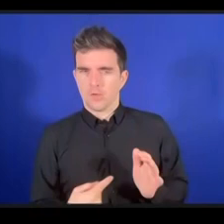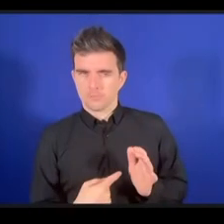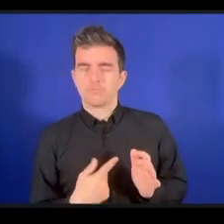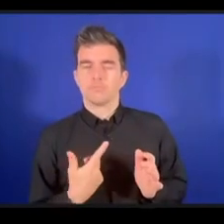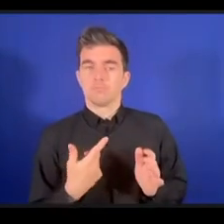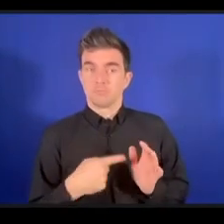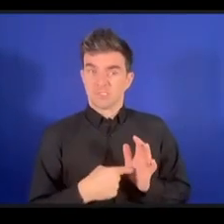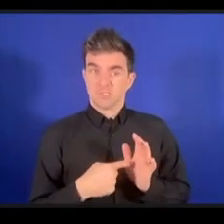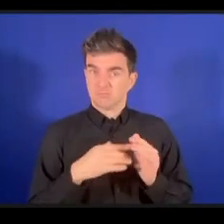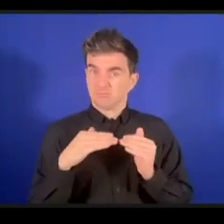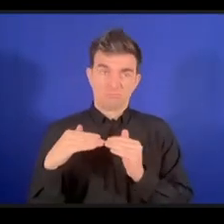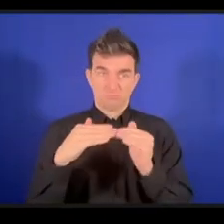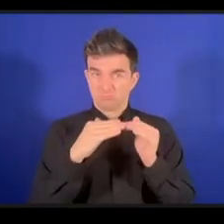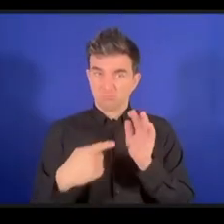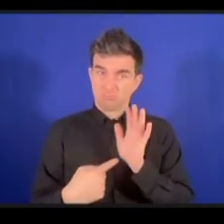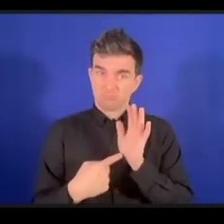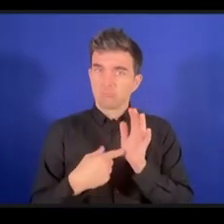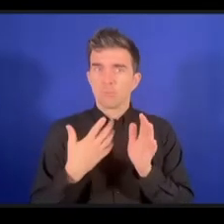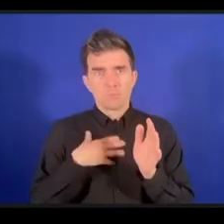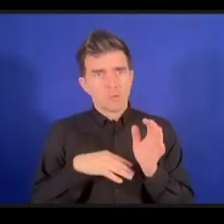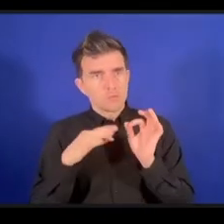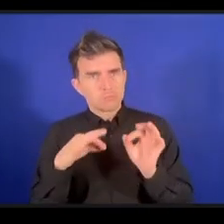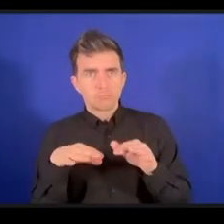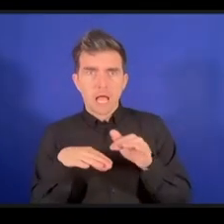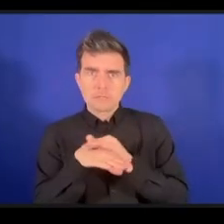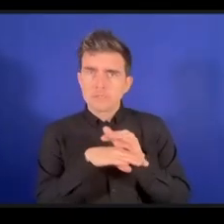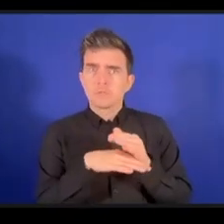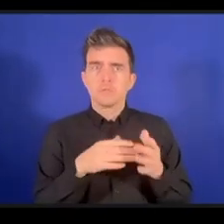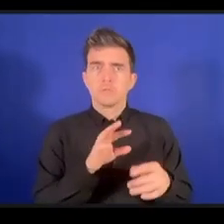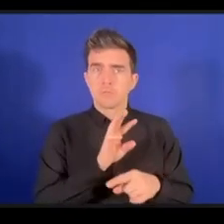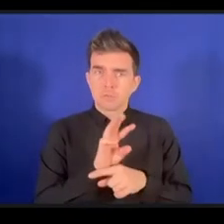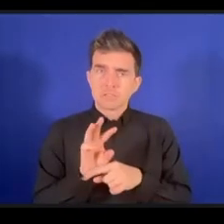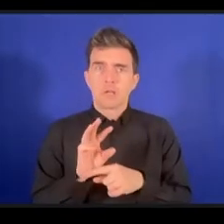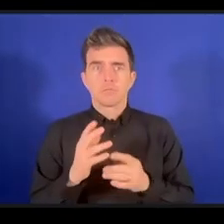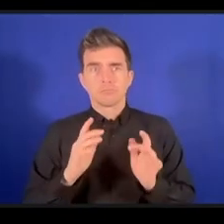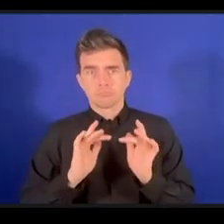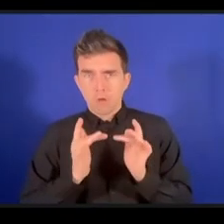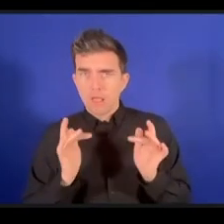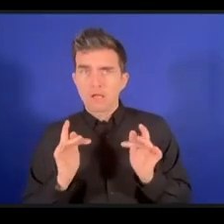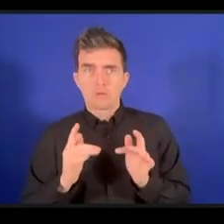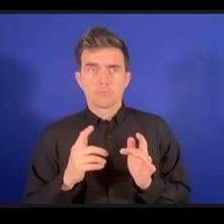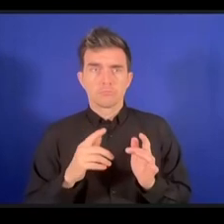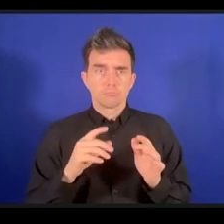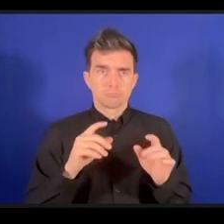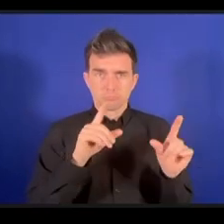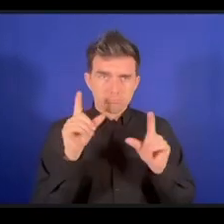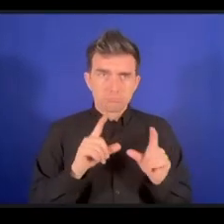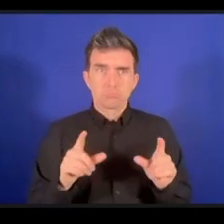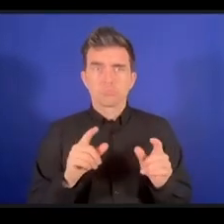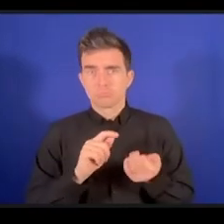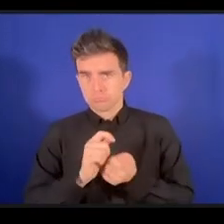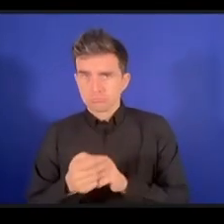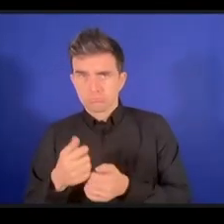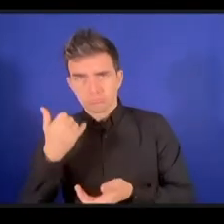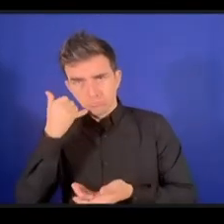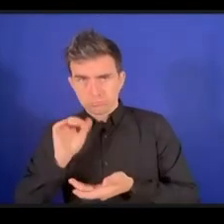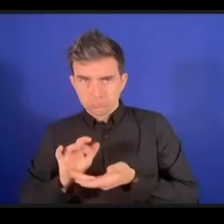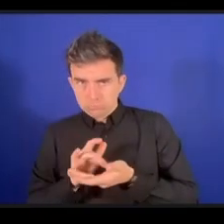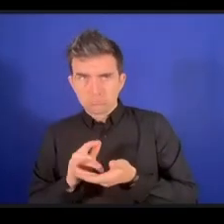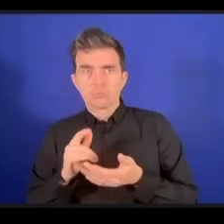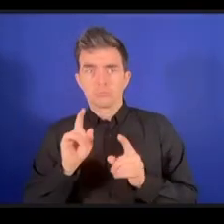手机应用，都要让这些残障人士能够轻而易举的用上。所以呢，我们的这